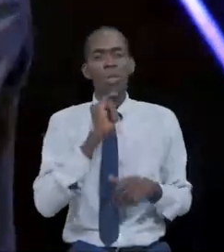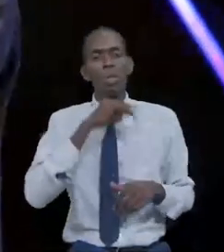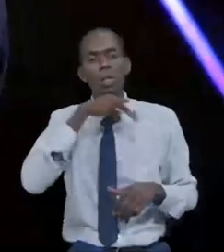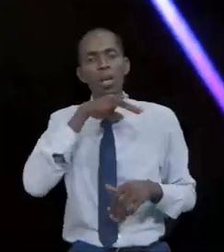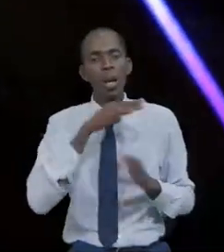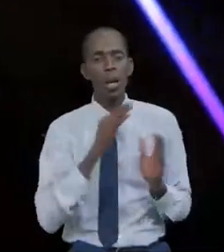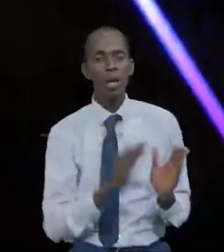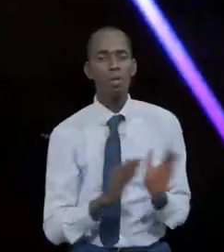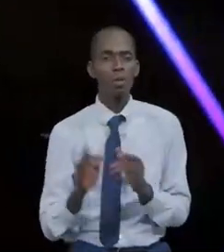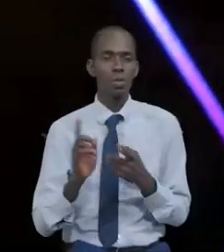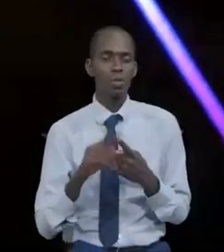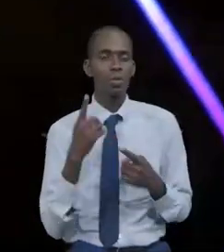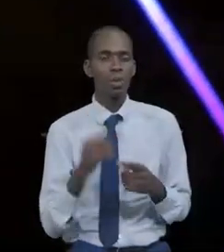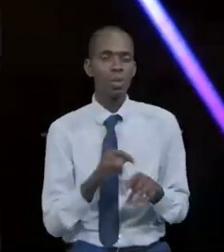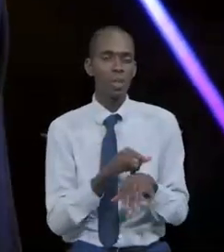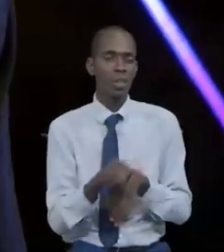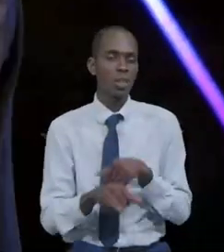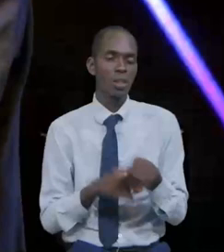trompeuses. 23 dit,